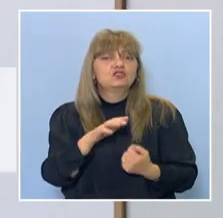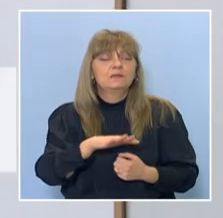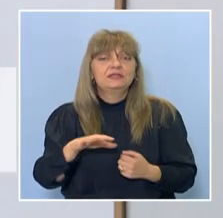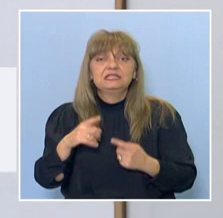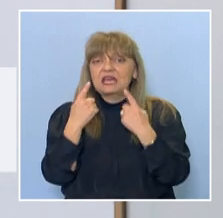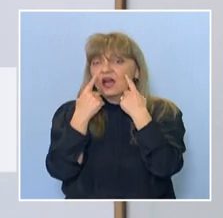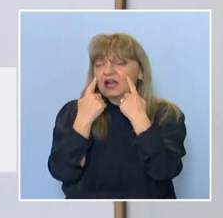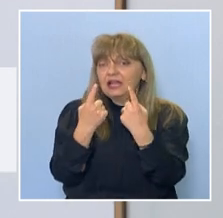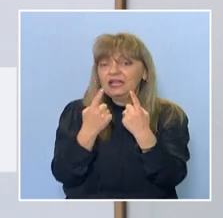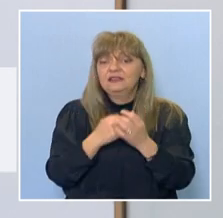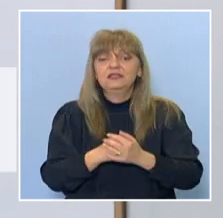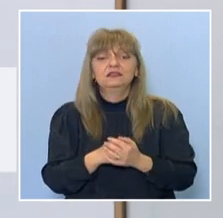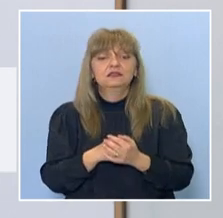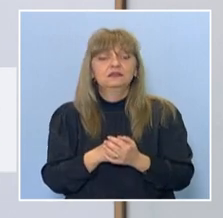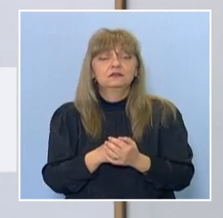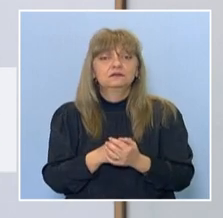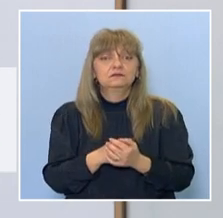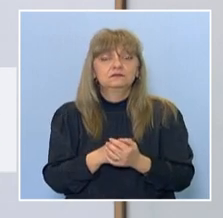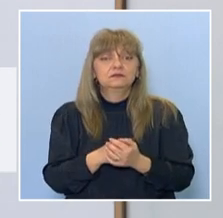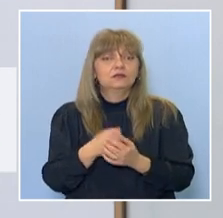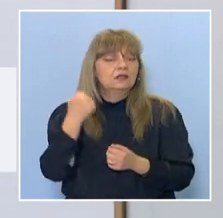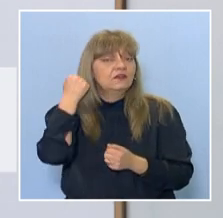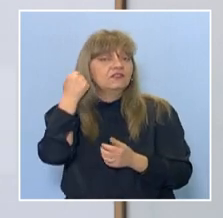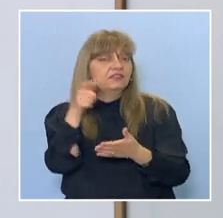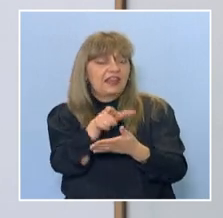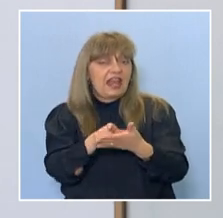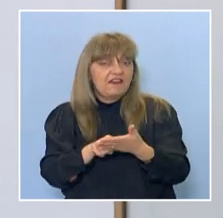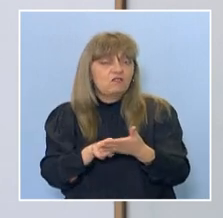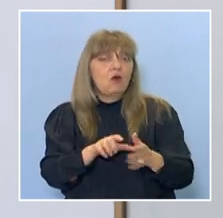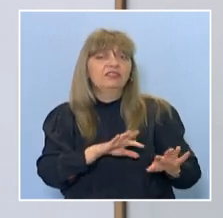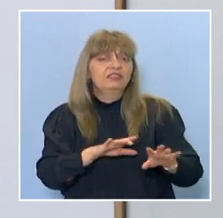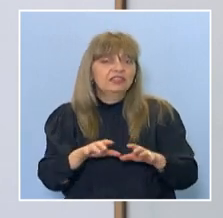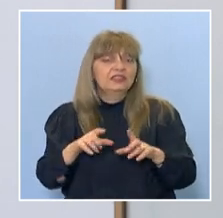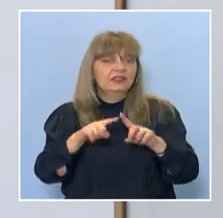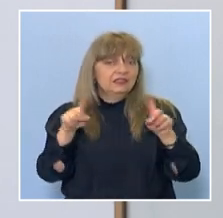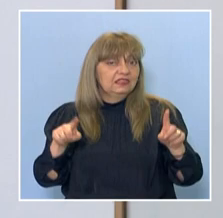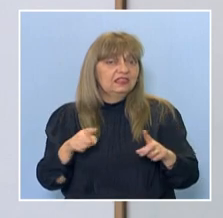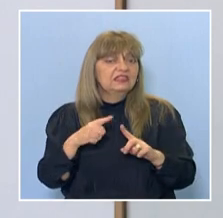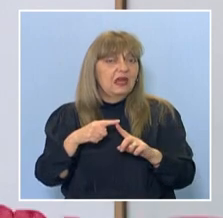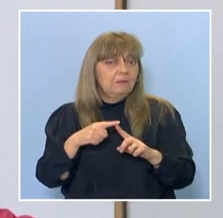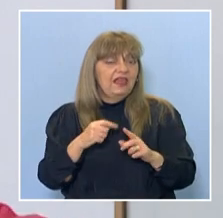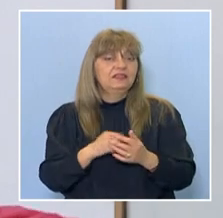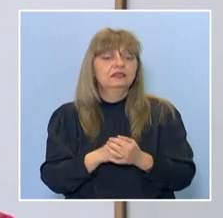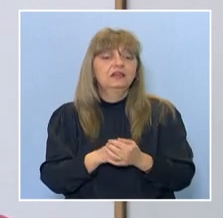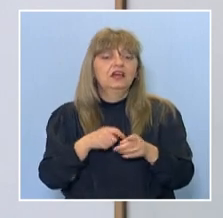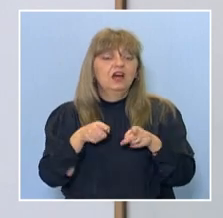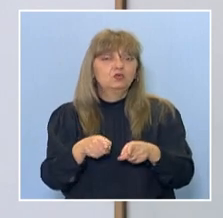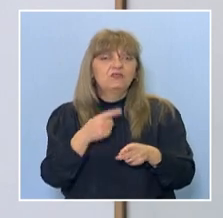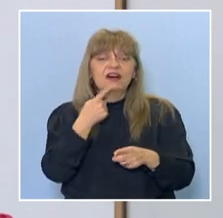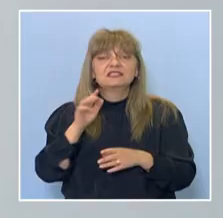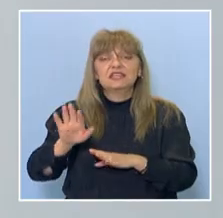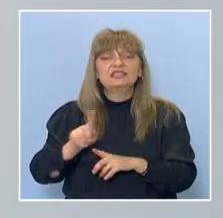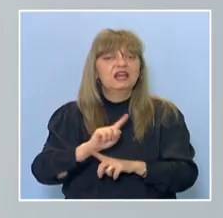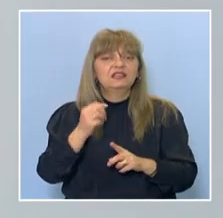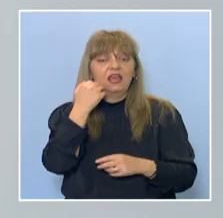поглед в телефон, таблет, а това за тях наистина не е